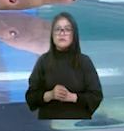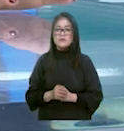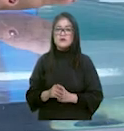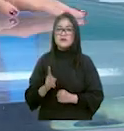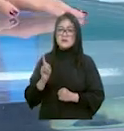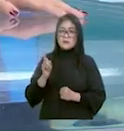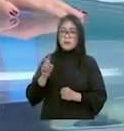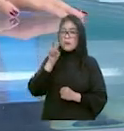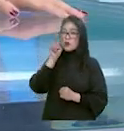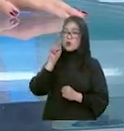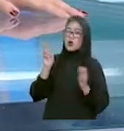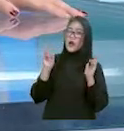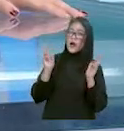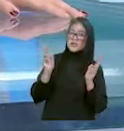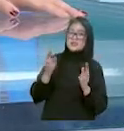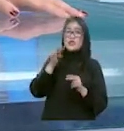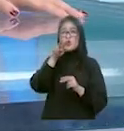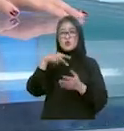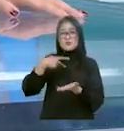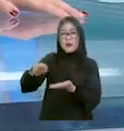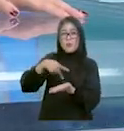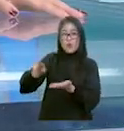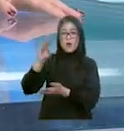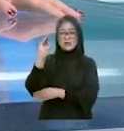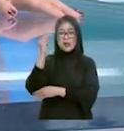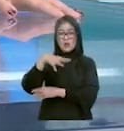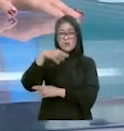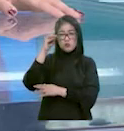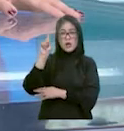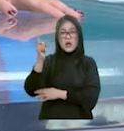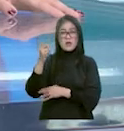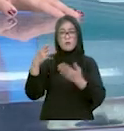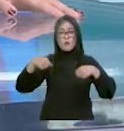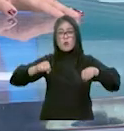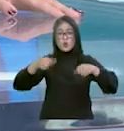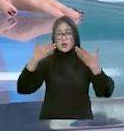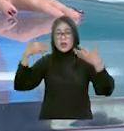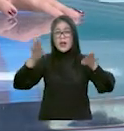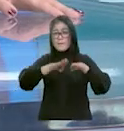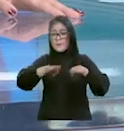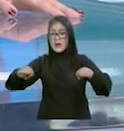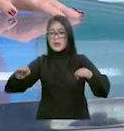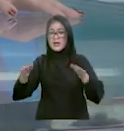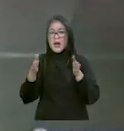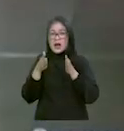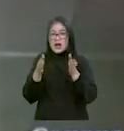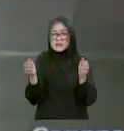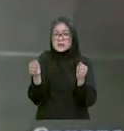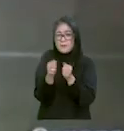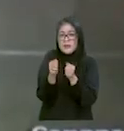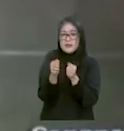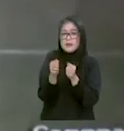Bisa kasihkan nonton bola Piala Dunia, warga Senen Jakarta Pusat kehilangan 3 motor yang terparkir di gang sempit.